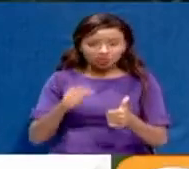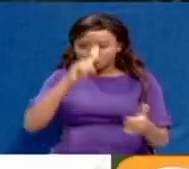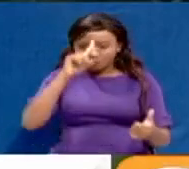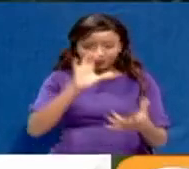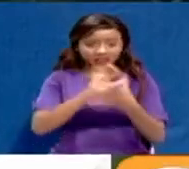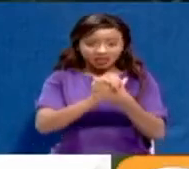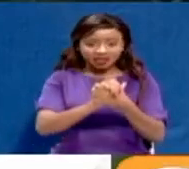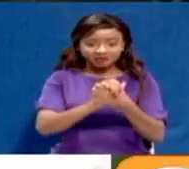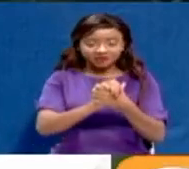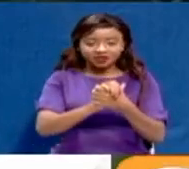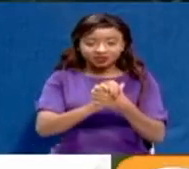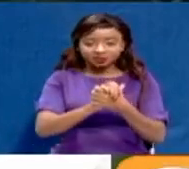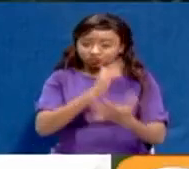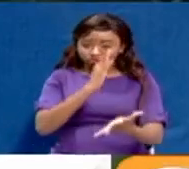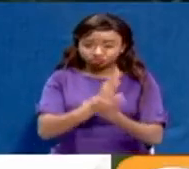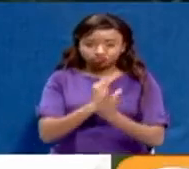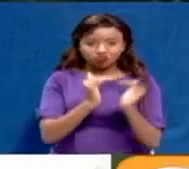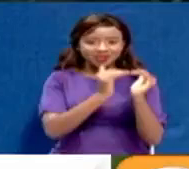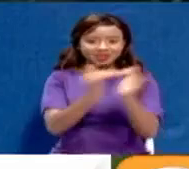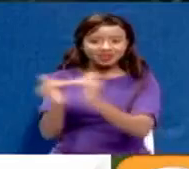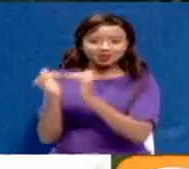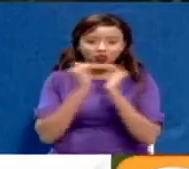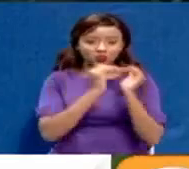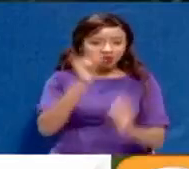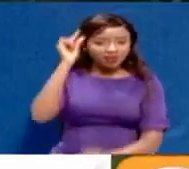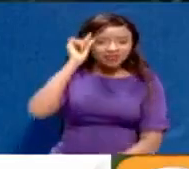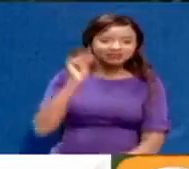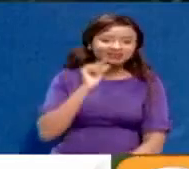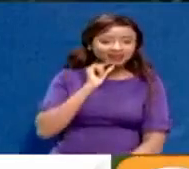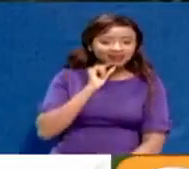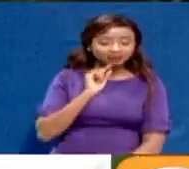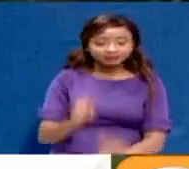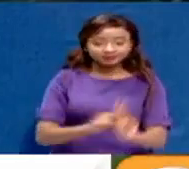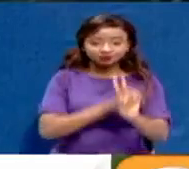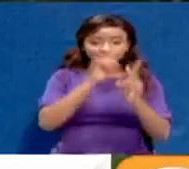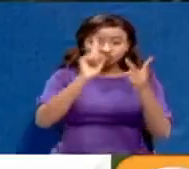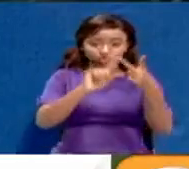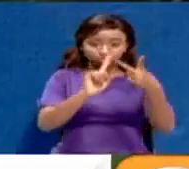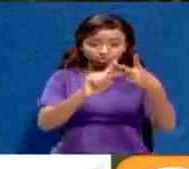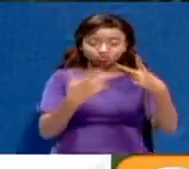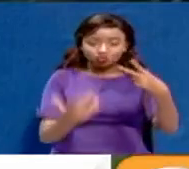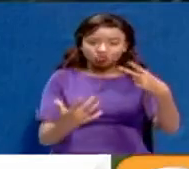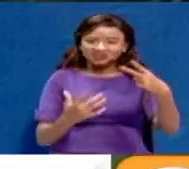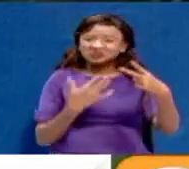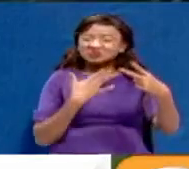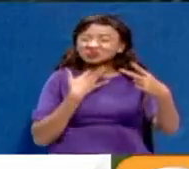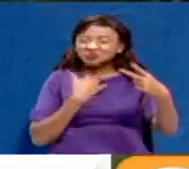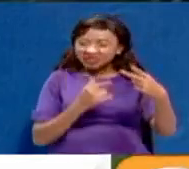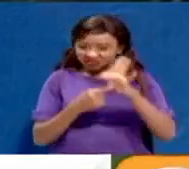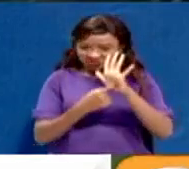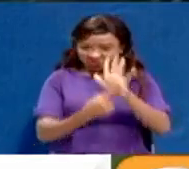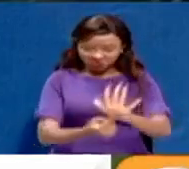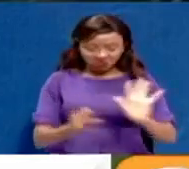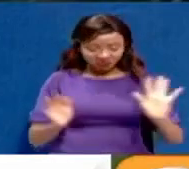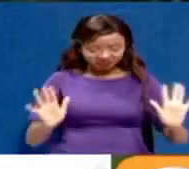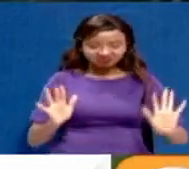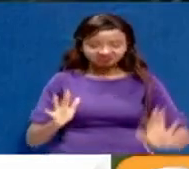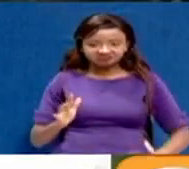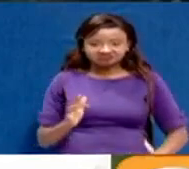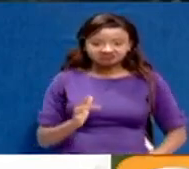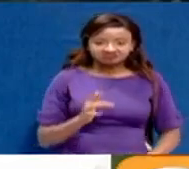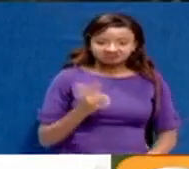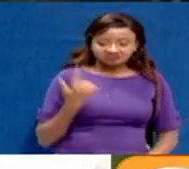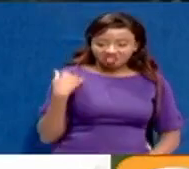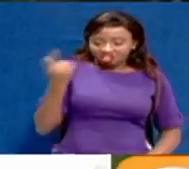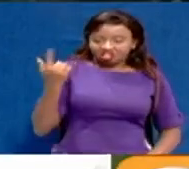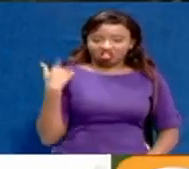Tunaamini katika usawa wa jinsia, na pili hatutaki tuoneshane ya kwamba yale ambayo yamekuwa kitendeka